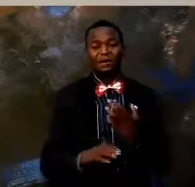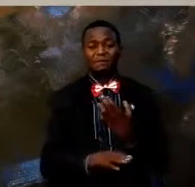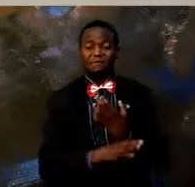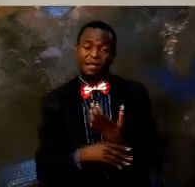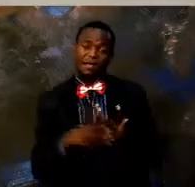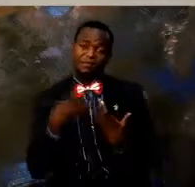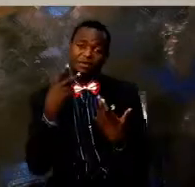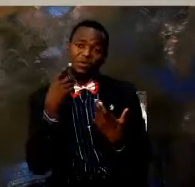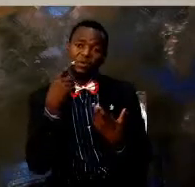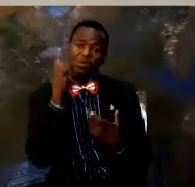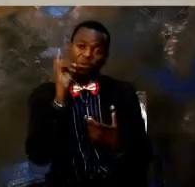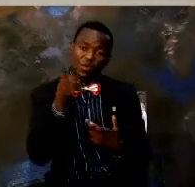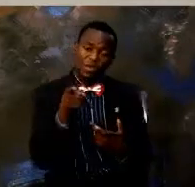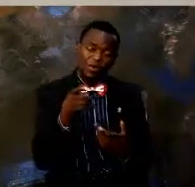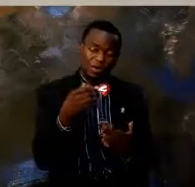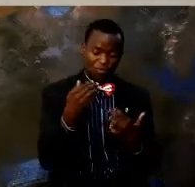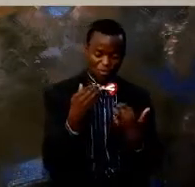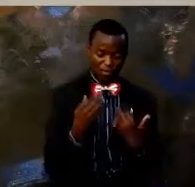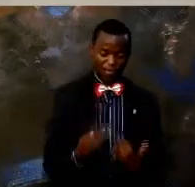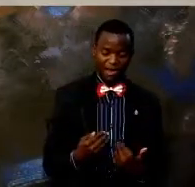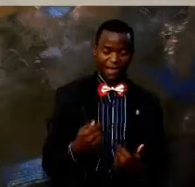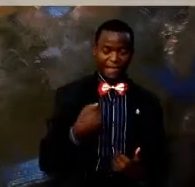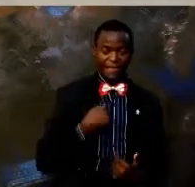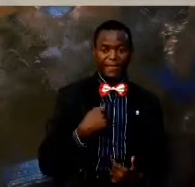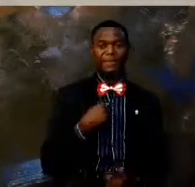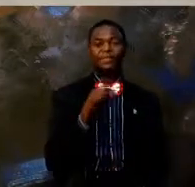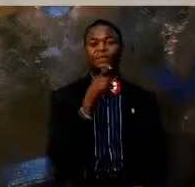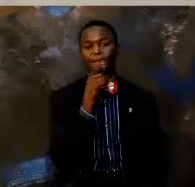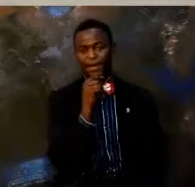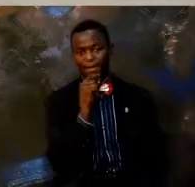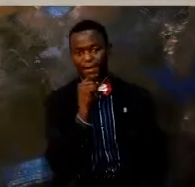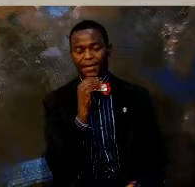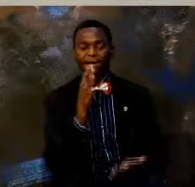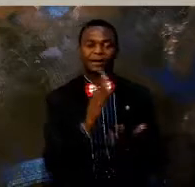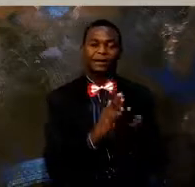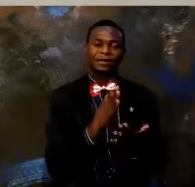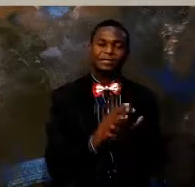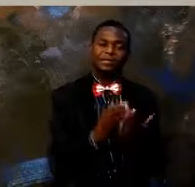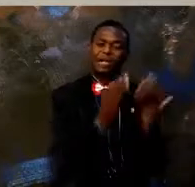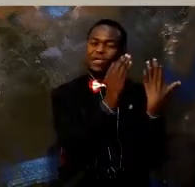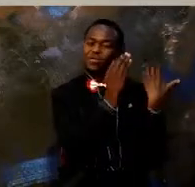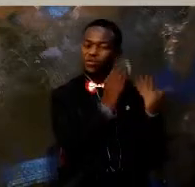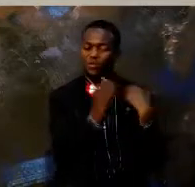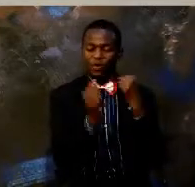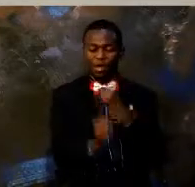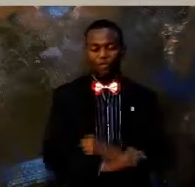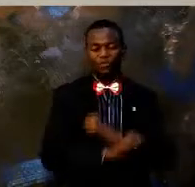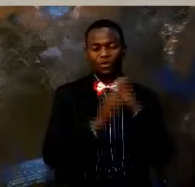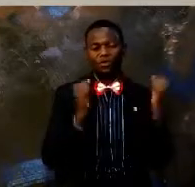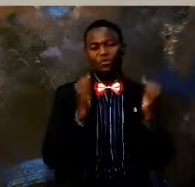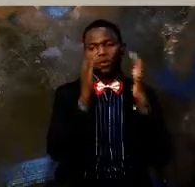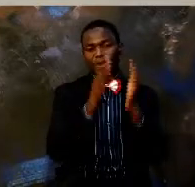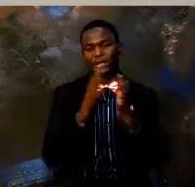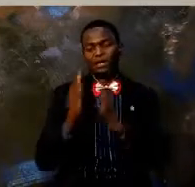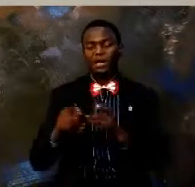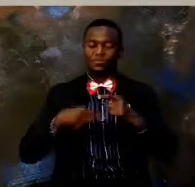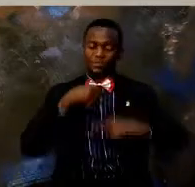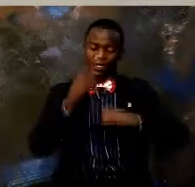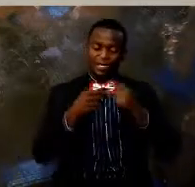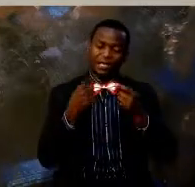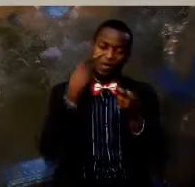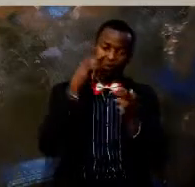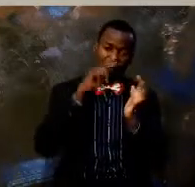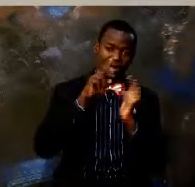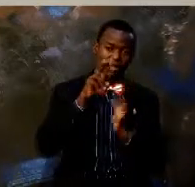hivi, wewe uwe mwana, mimi niwe baba, katika jukumu la kumkomboa mwanadamu. Tutaendelea kuona hapo